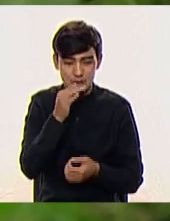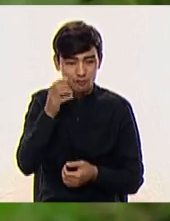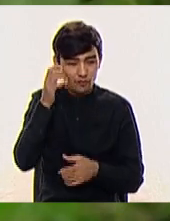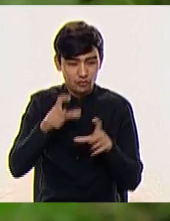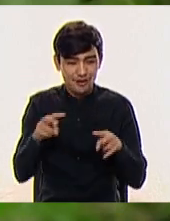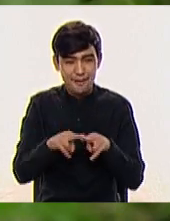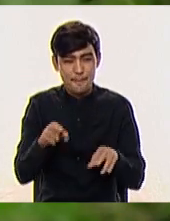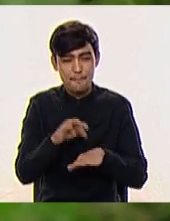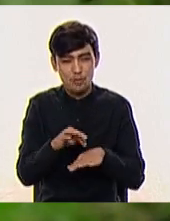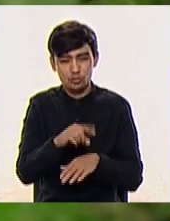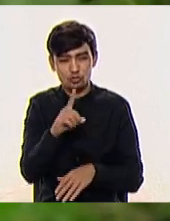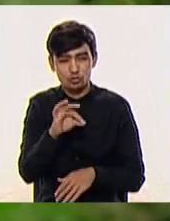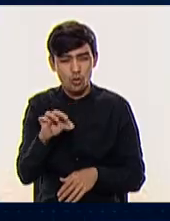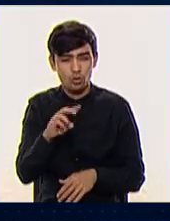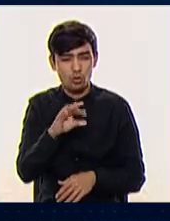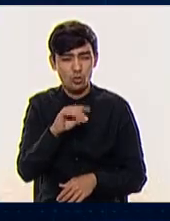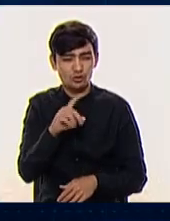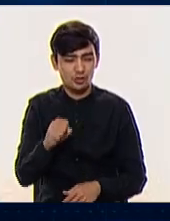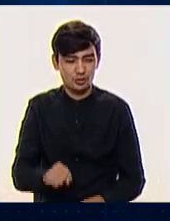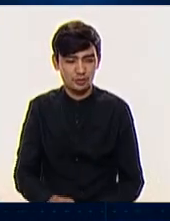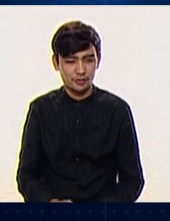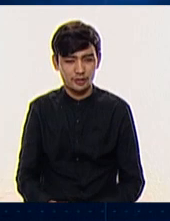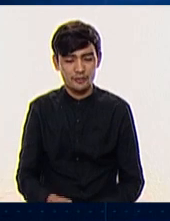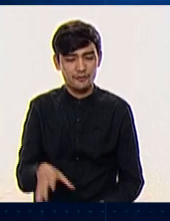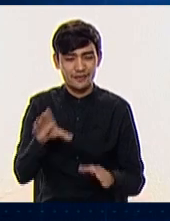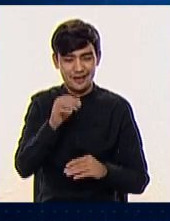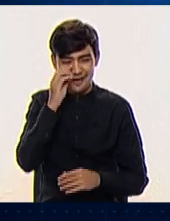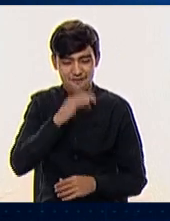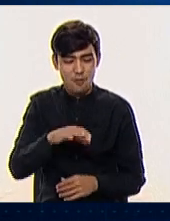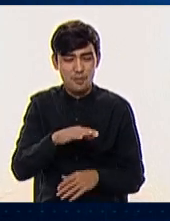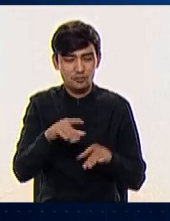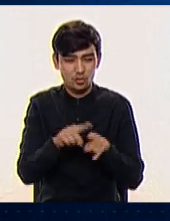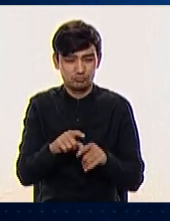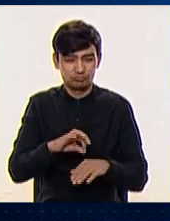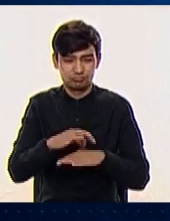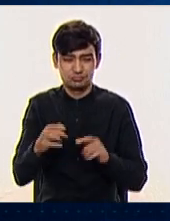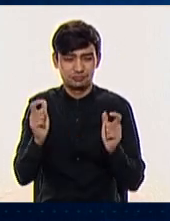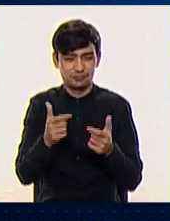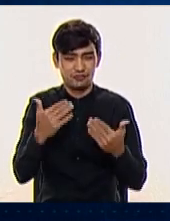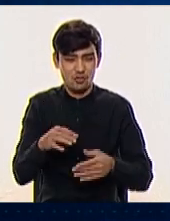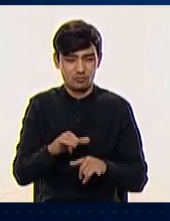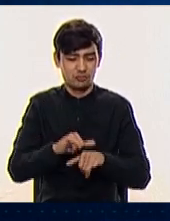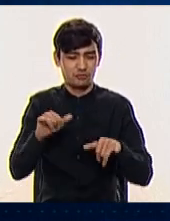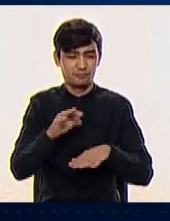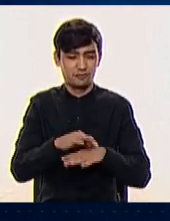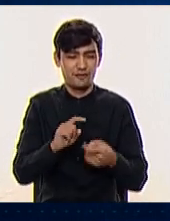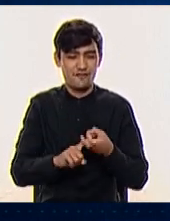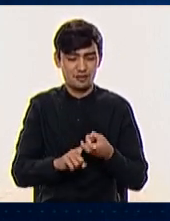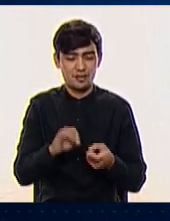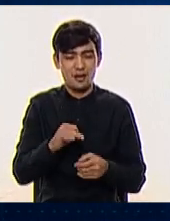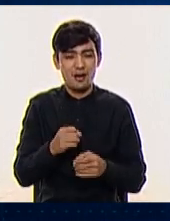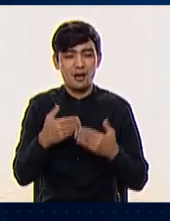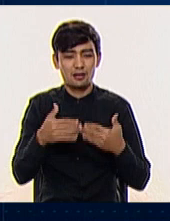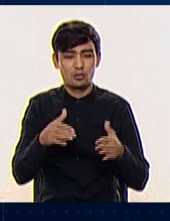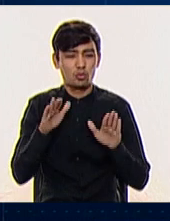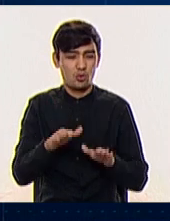такие заболевания зоонозами. Вся Европа погрузилась в жесткий локдаун из-за увеличения роста инфицированных. Открыты